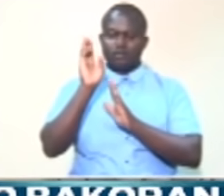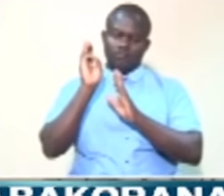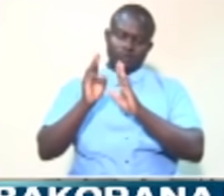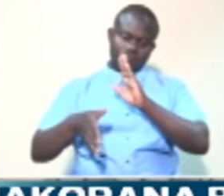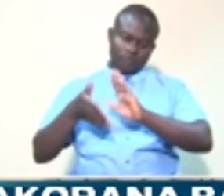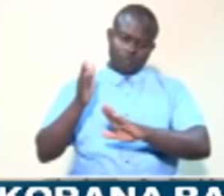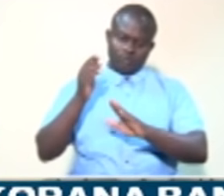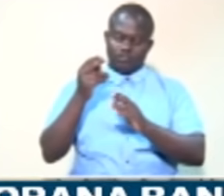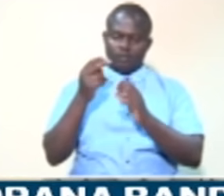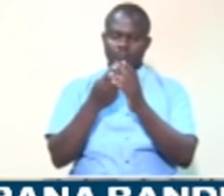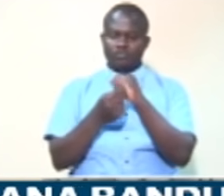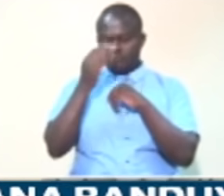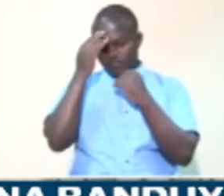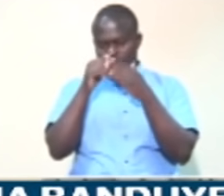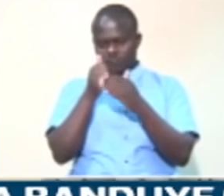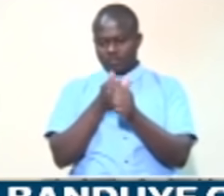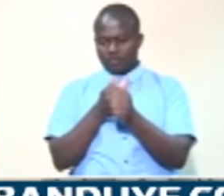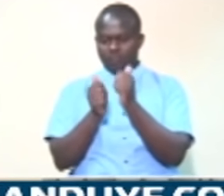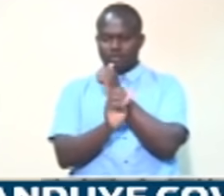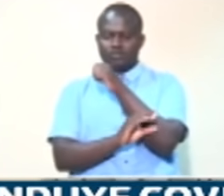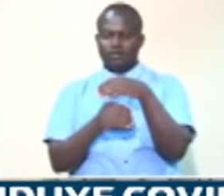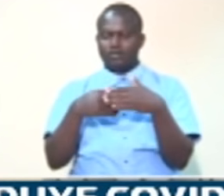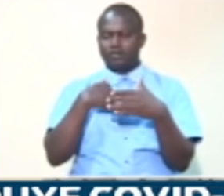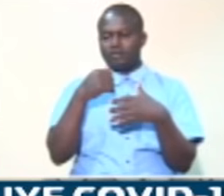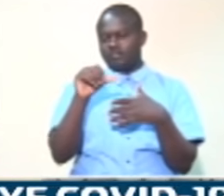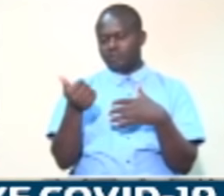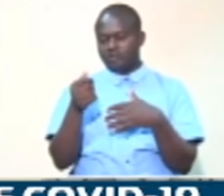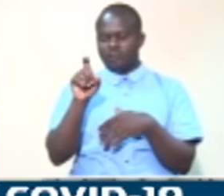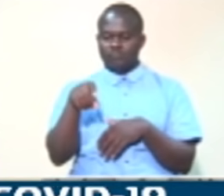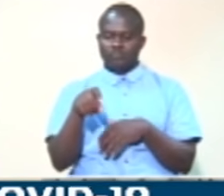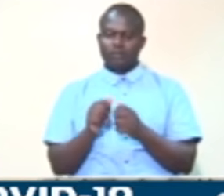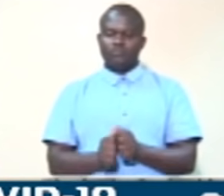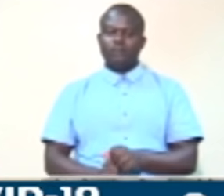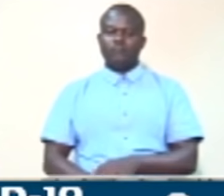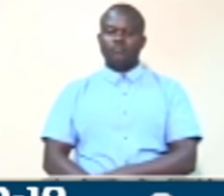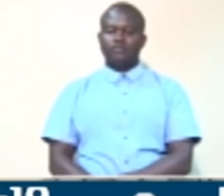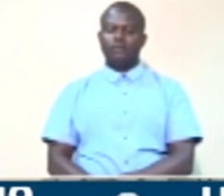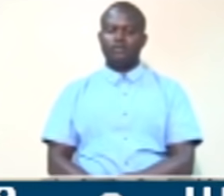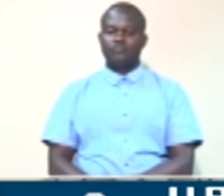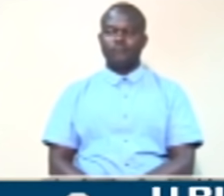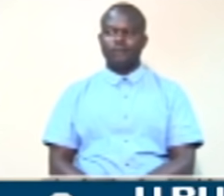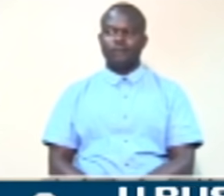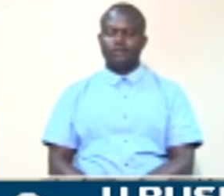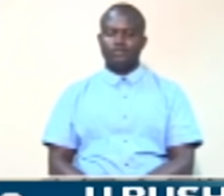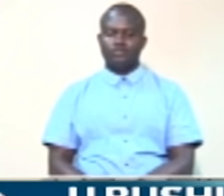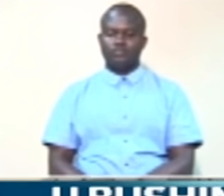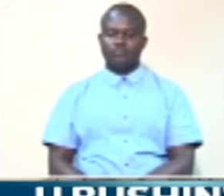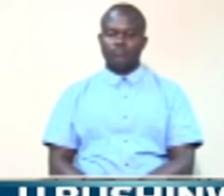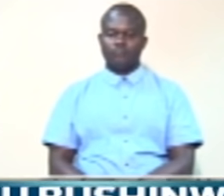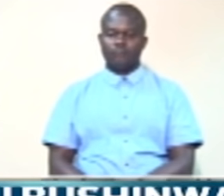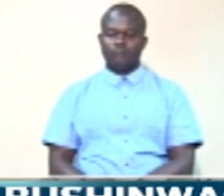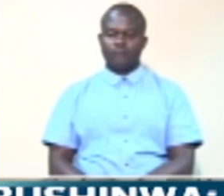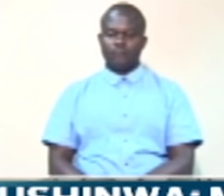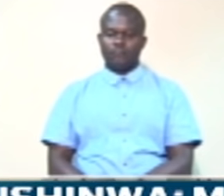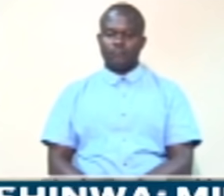mpande zombi, kuko buri gihugu gifite ibyo ikindi gikeneye. A besoin et qu'on ne peut trouver qu'uniquement ici, si pas